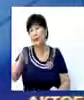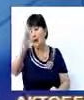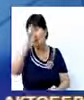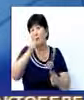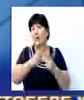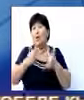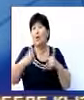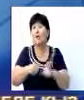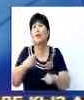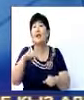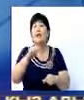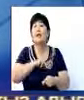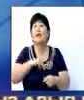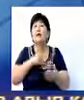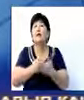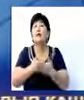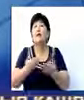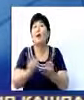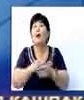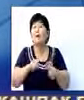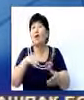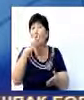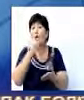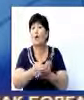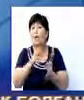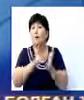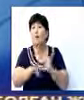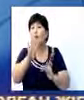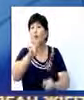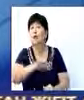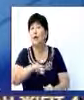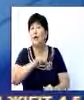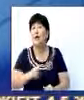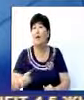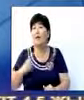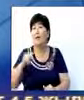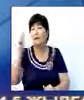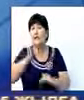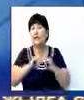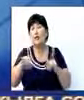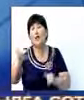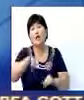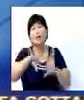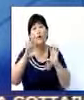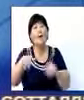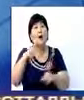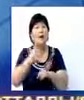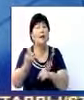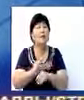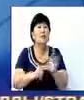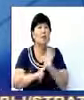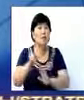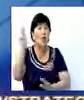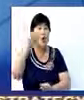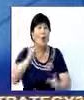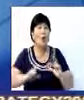Мемлекеттік органдардың е-қызметтік ақпараттық жүйесіне жауапты 84 қызметкері біліктілігін арттыруда. Республика бойынша алғаш рет қолға алынған